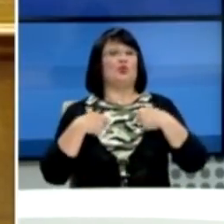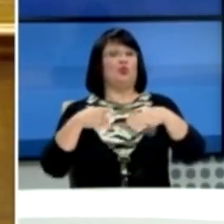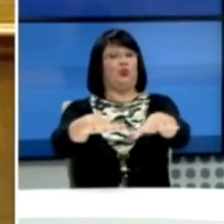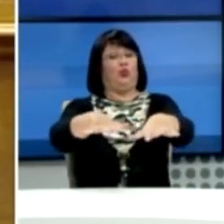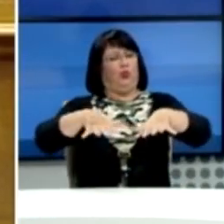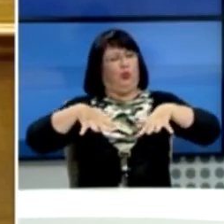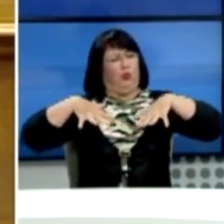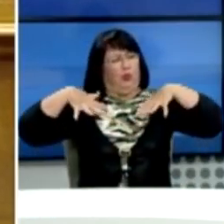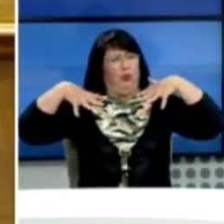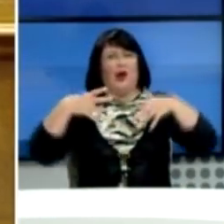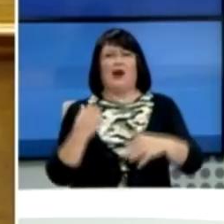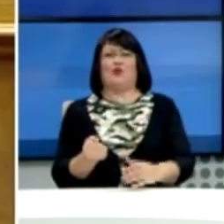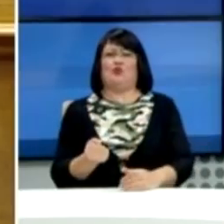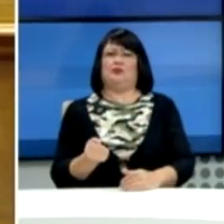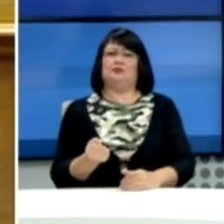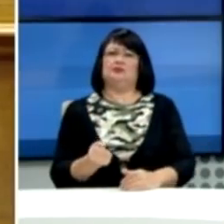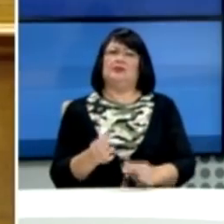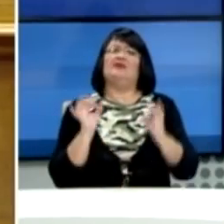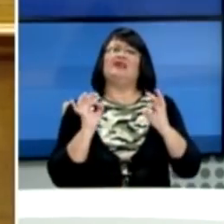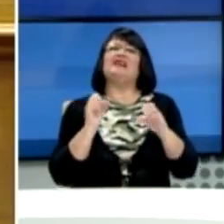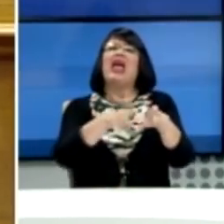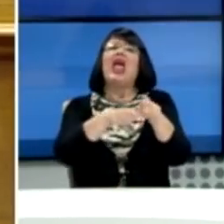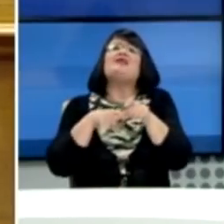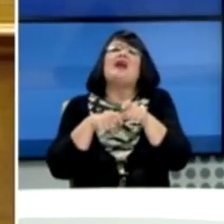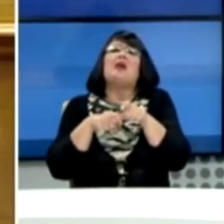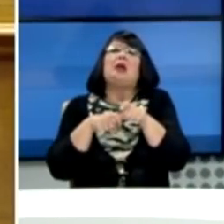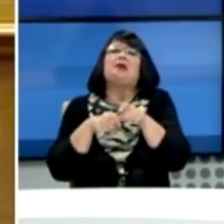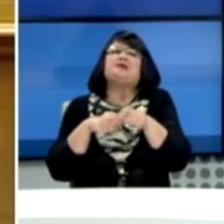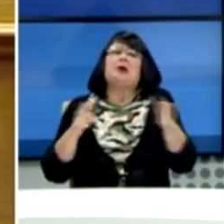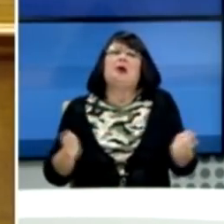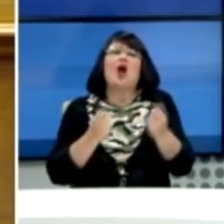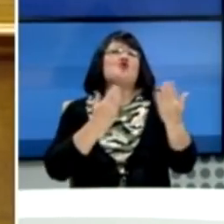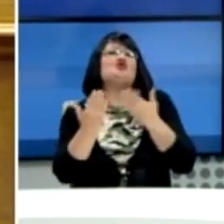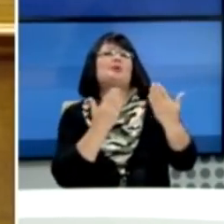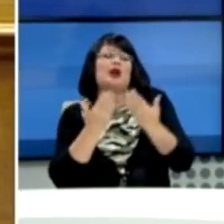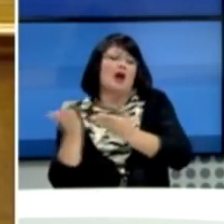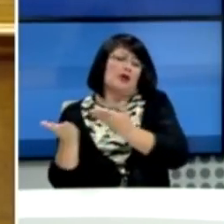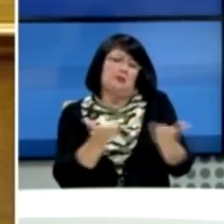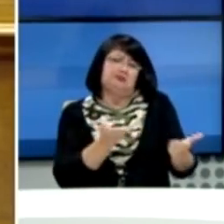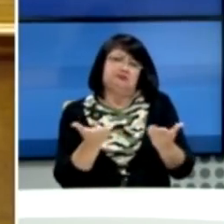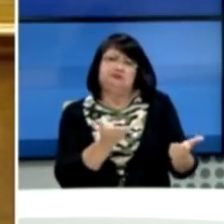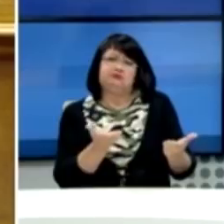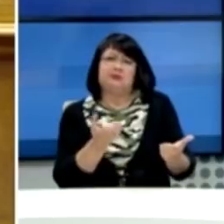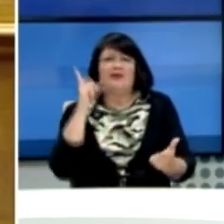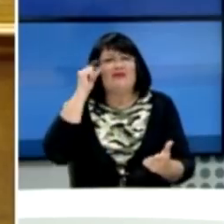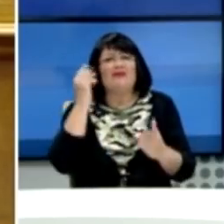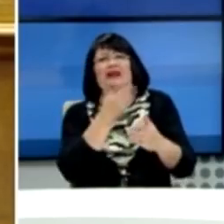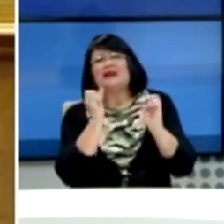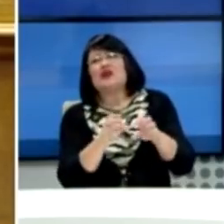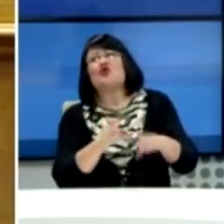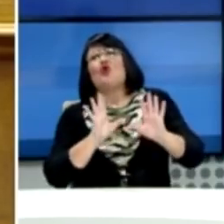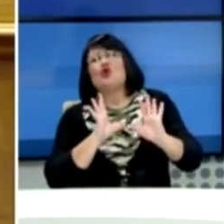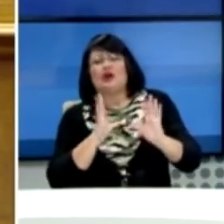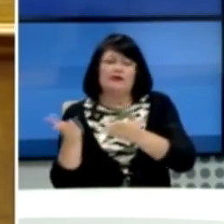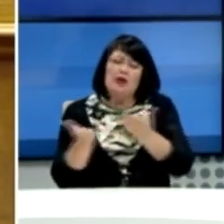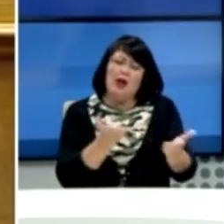λένε ορισμένοι, που φιλοξενούν βέβαια κυρίως εταιρείες τώρα για να κάνουν τα σεμινάρια τους και τα διάφορα think tank,